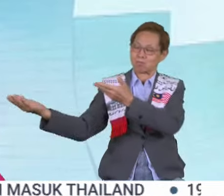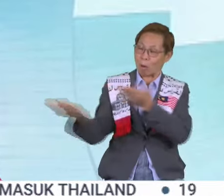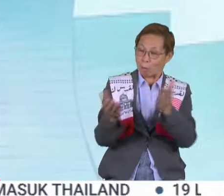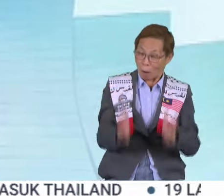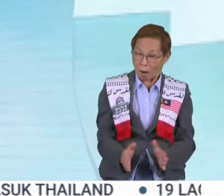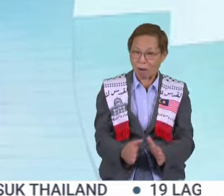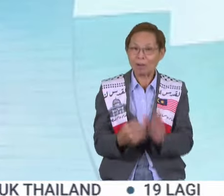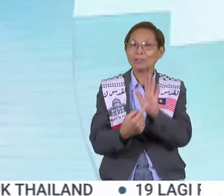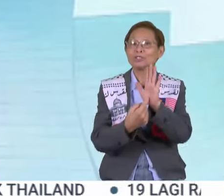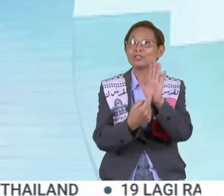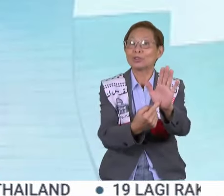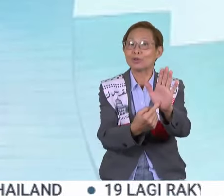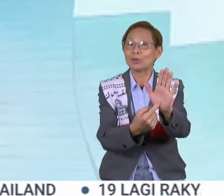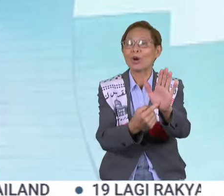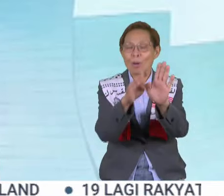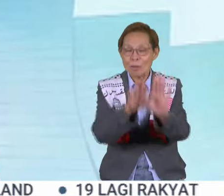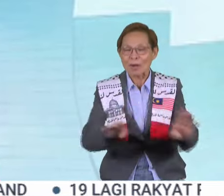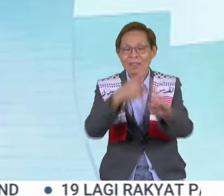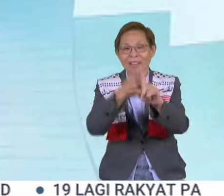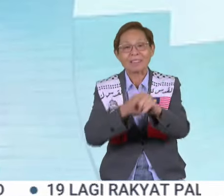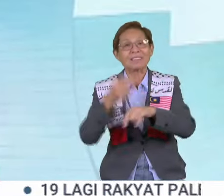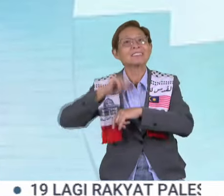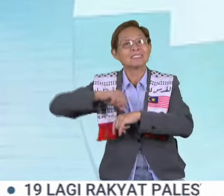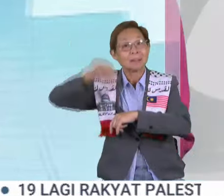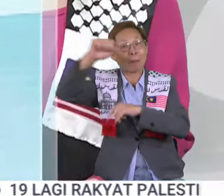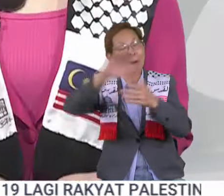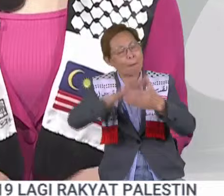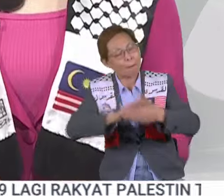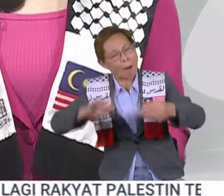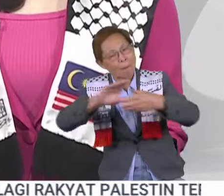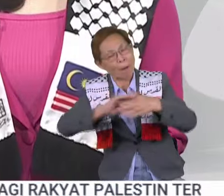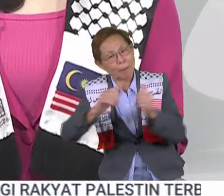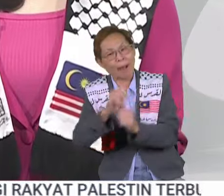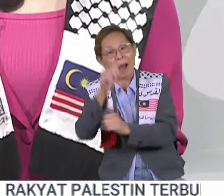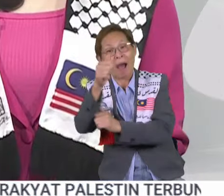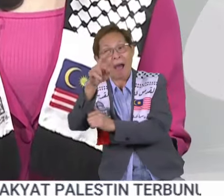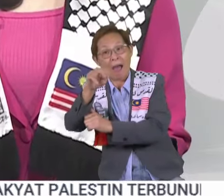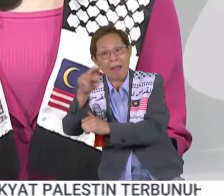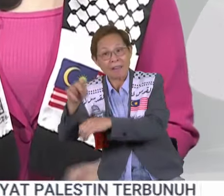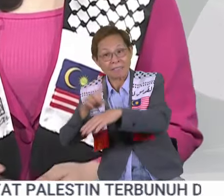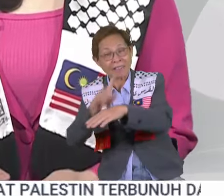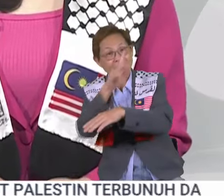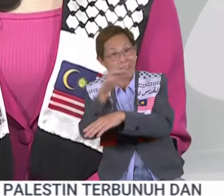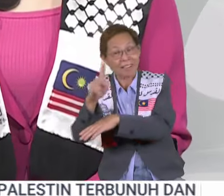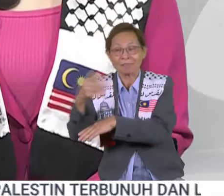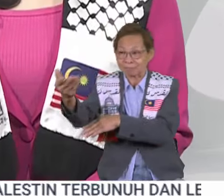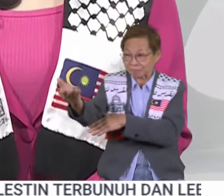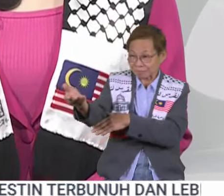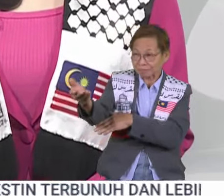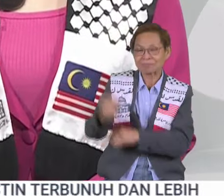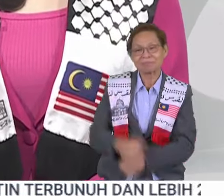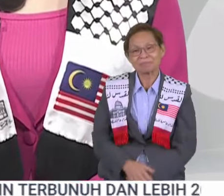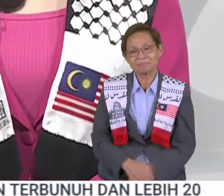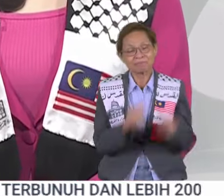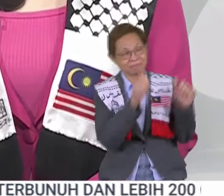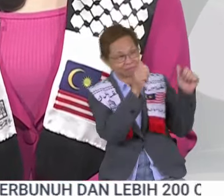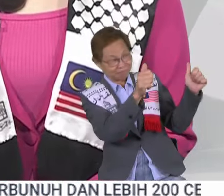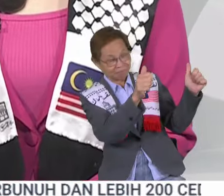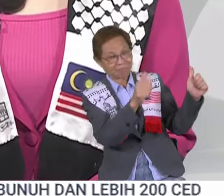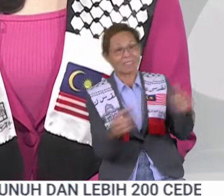antara paparan dari negeri di bawah bayu. Perinciannya kita bersama Anisia Daulus di Kota Kinabalu. Silakan Anisia. Ya,